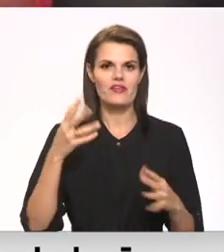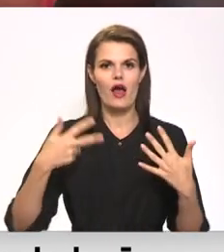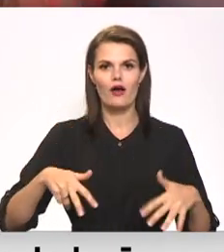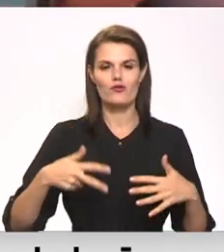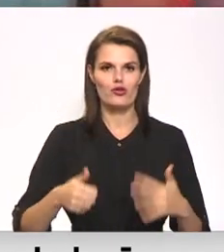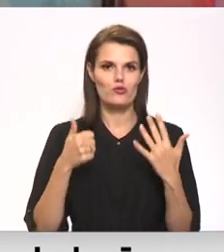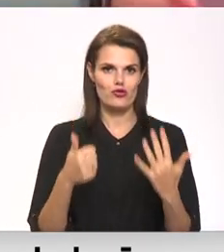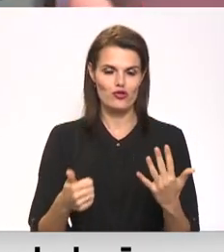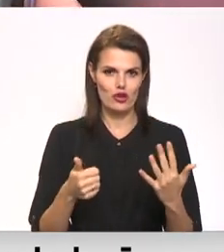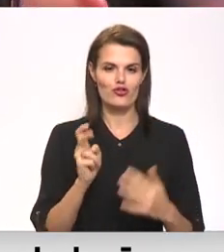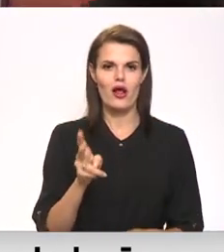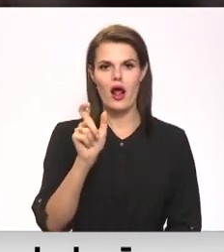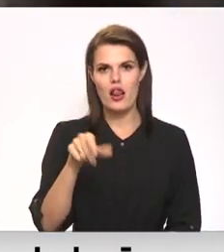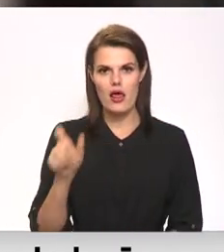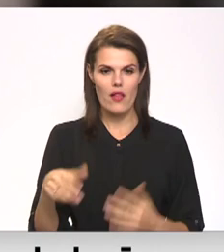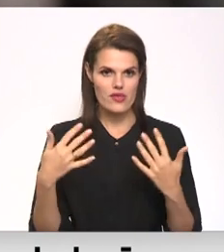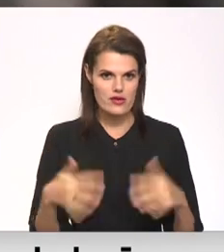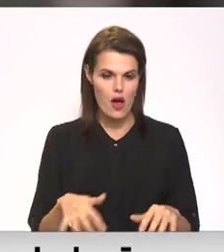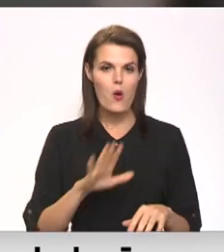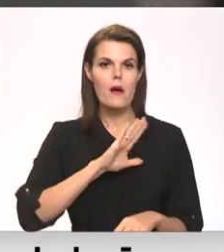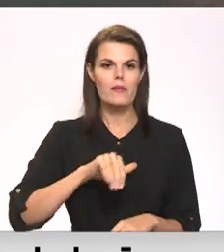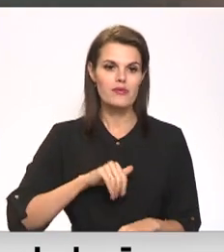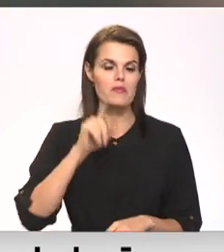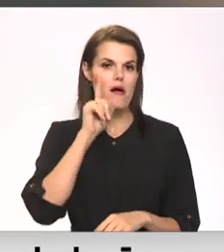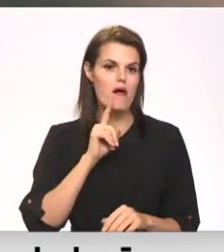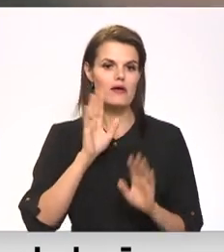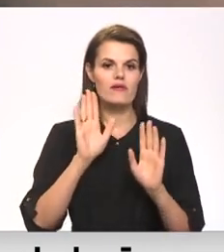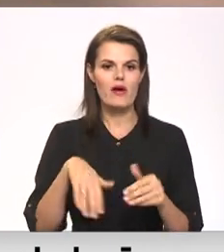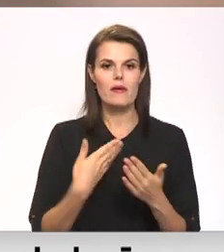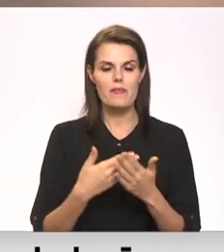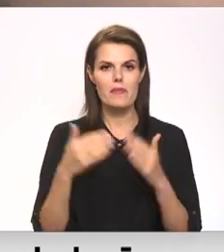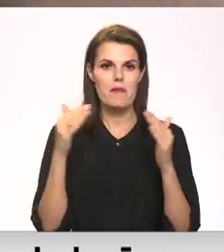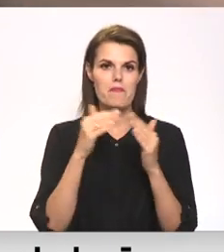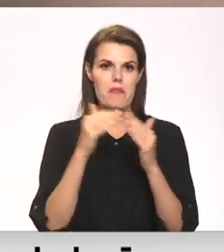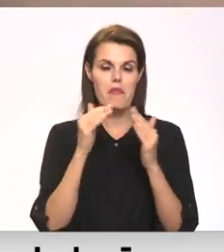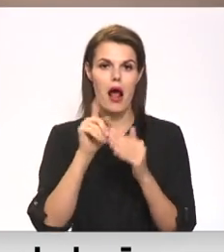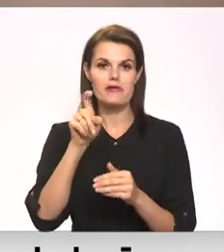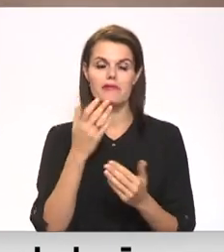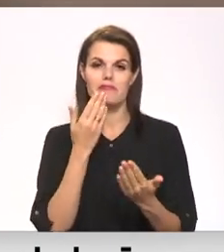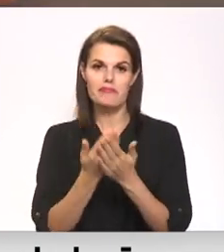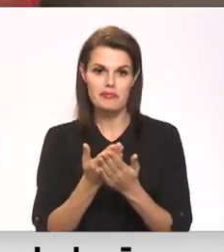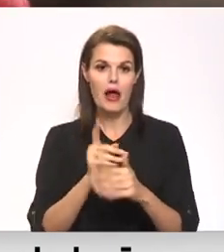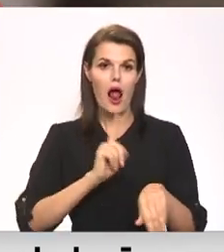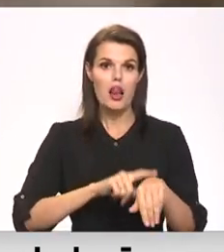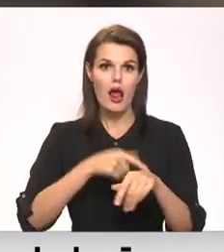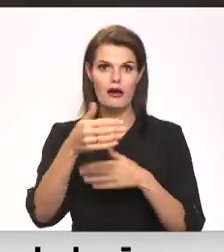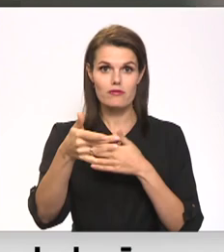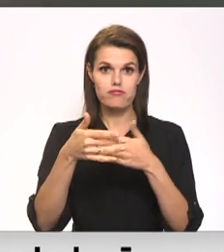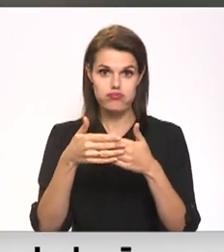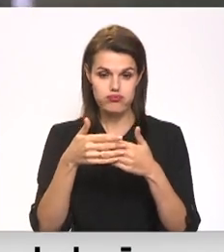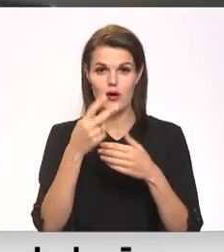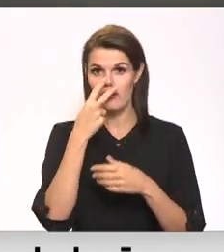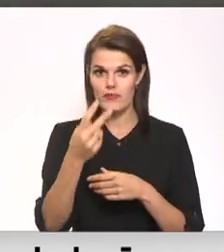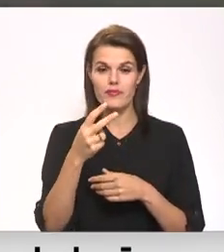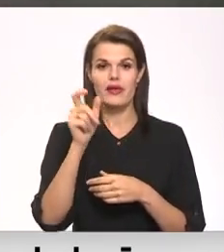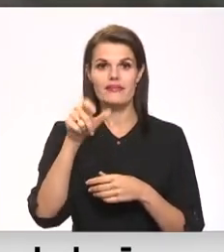rindā. 86 klienti rindā. Tālāk arī ērti ir tas, ka to var izdarīt, piemēram, mājās, un doties nodaļu tad, kad tas laiks tuvojās, ja jūs redzēsiet,